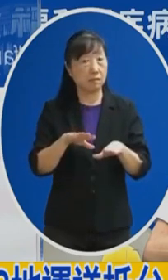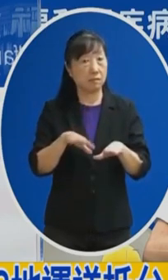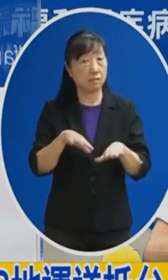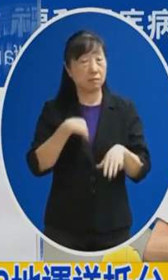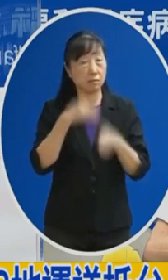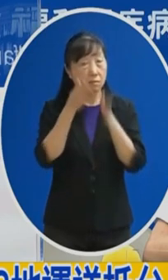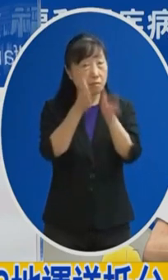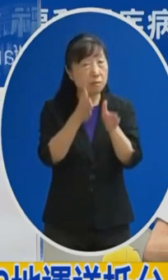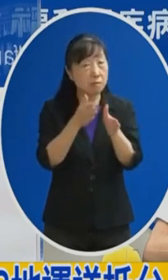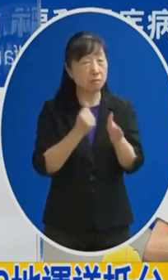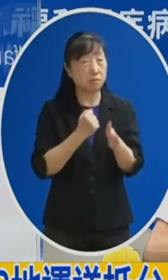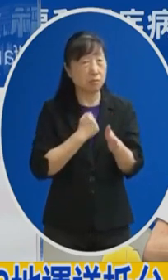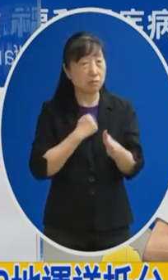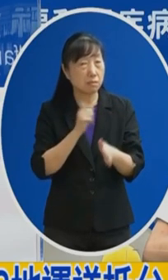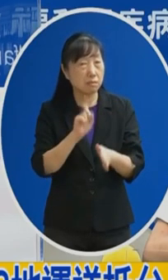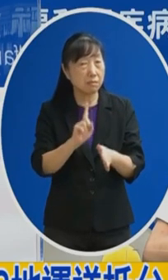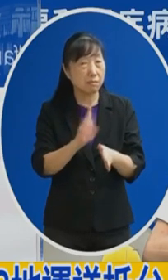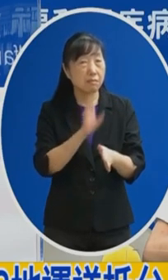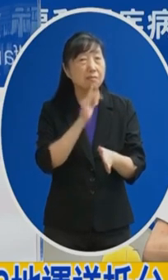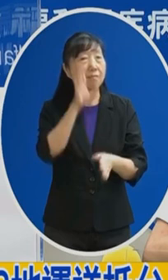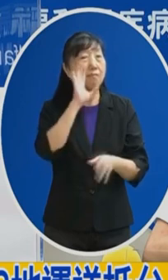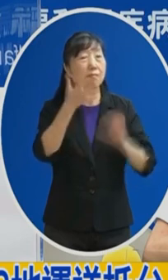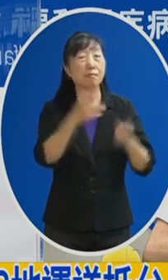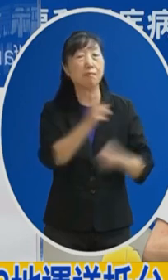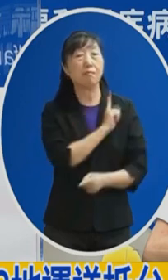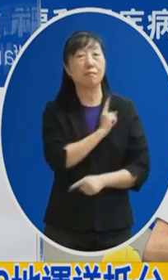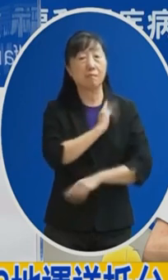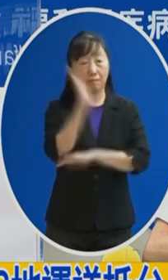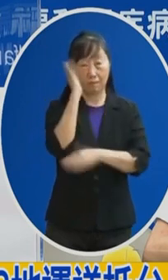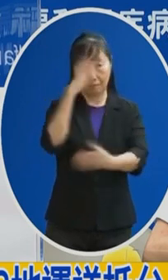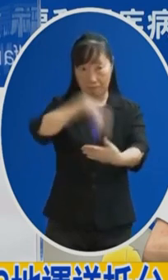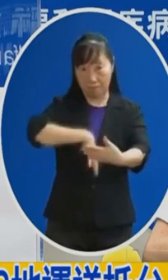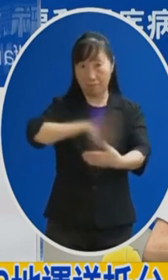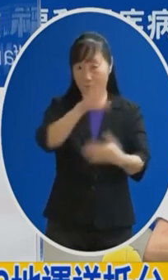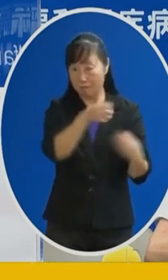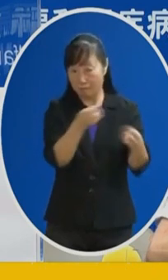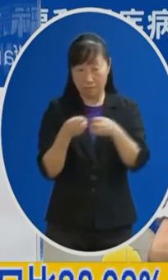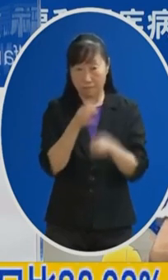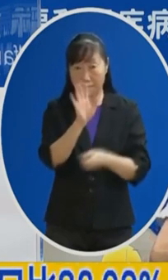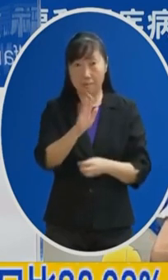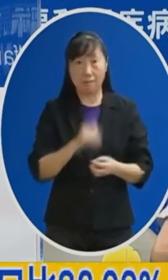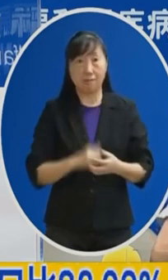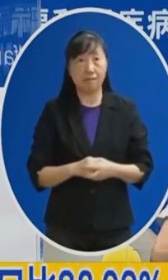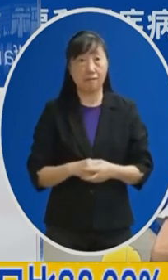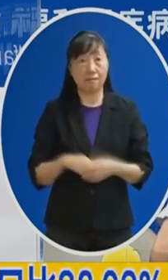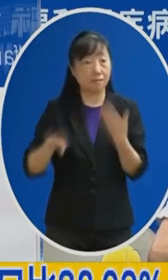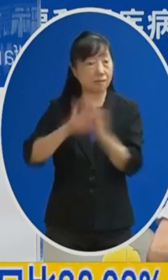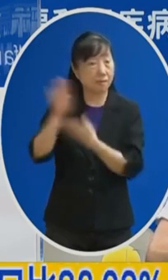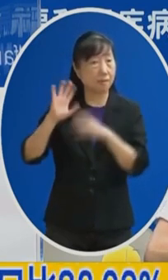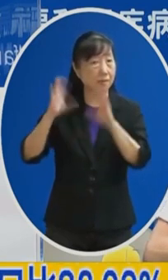解因为泰国自己政府内部也都有一些讨论，那